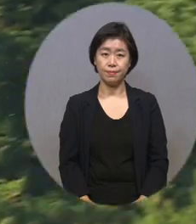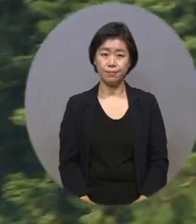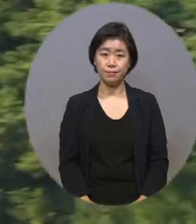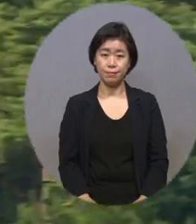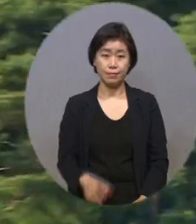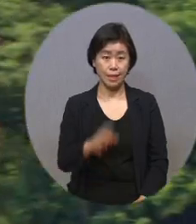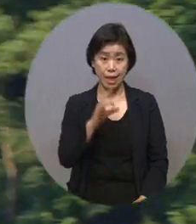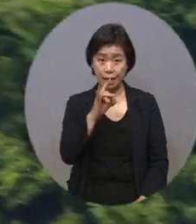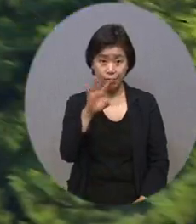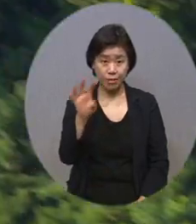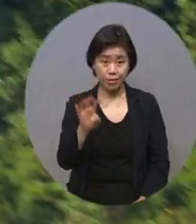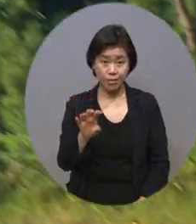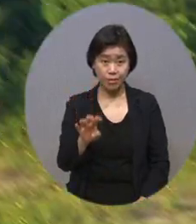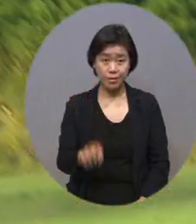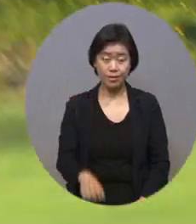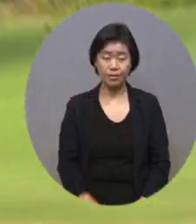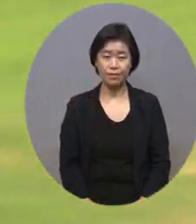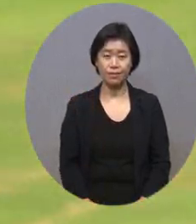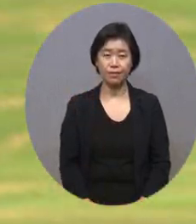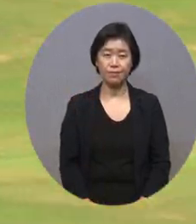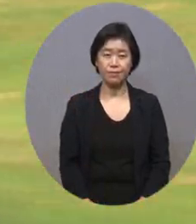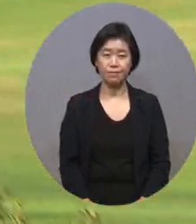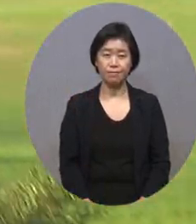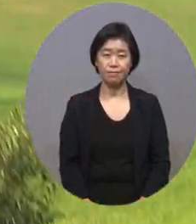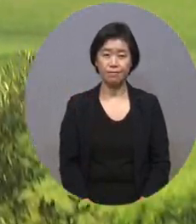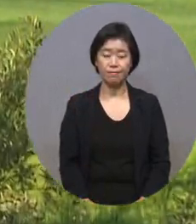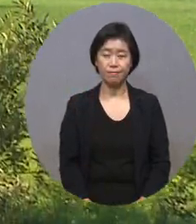응수 잘 쳤나? 안 되냐?